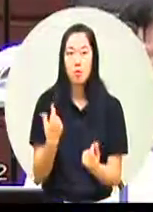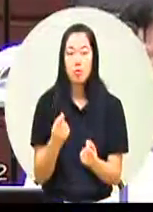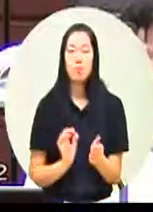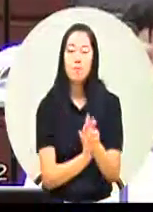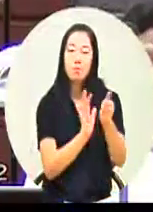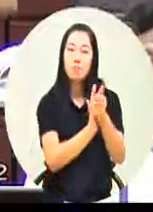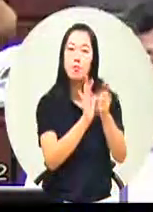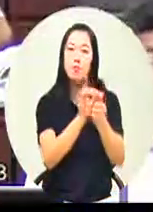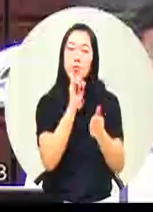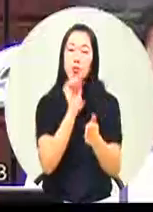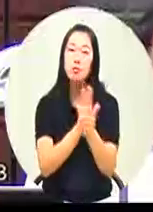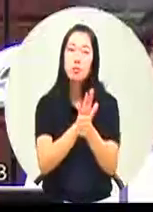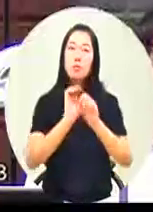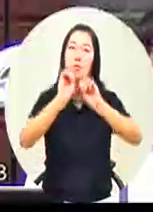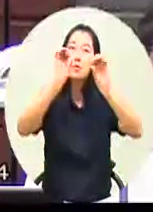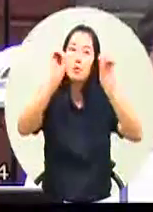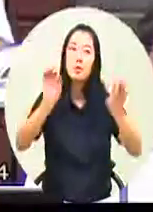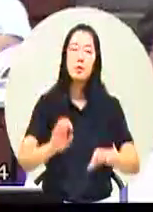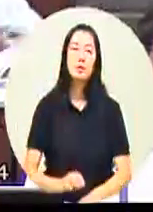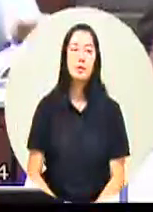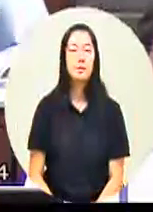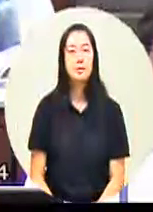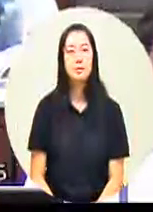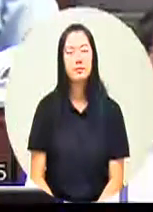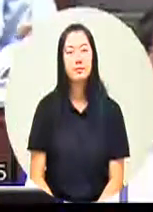去做一些行销。